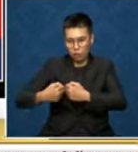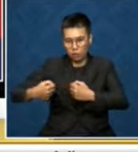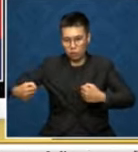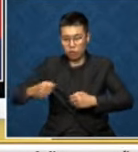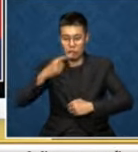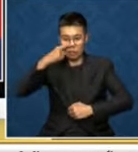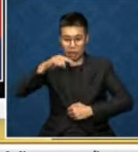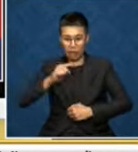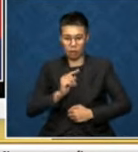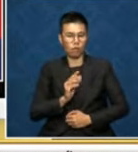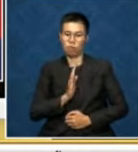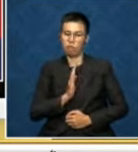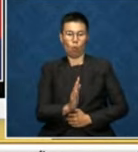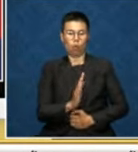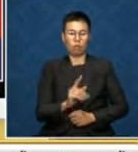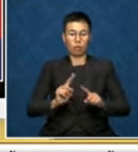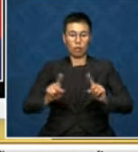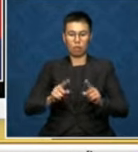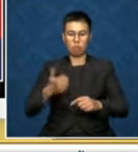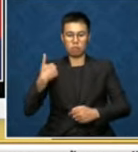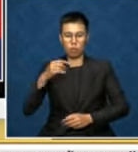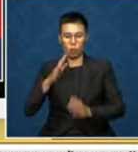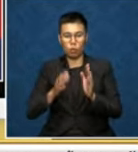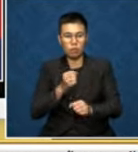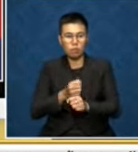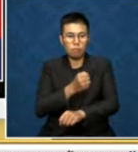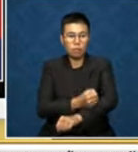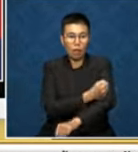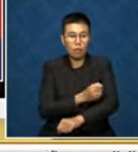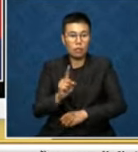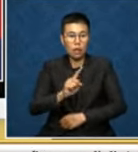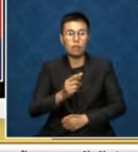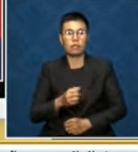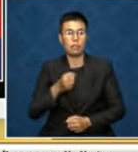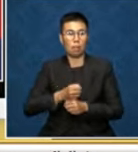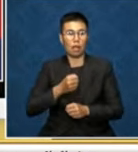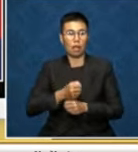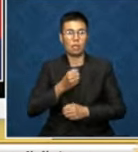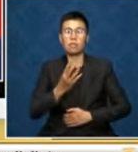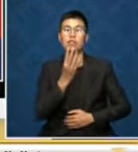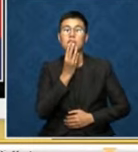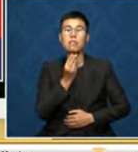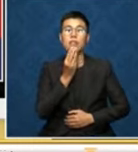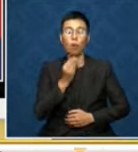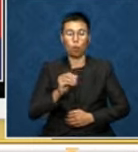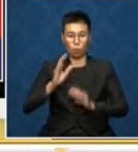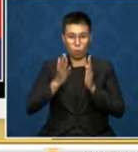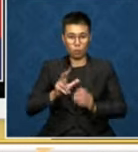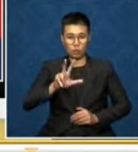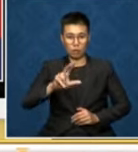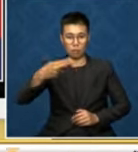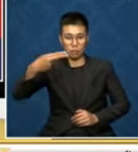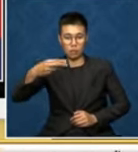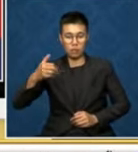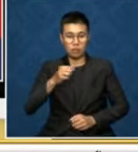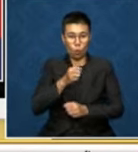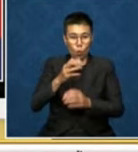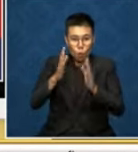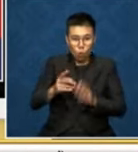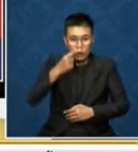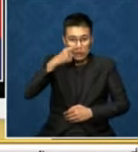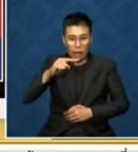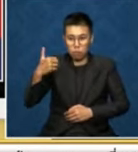างแต่ก็ได้รับผลกระทบจากแรงงานที่ไปทำงานที่อิสราเอลกว่า 30,000 คนแรงงานคนไทยโดนลูดหลงจากพิษส